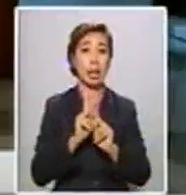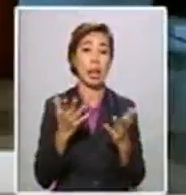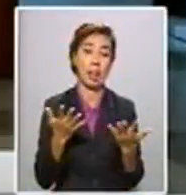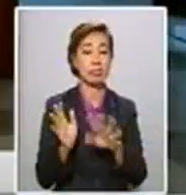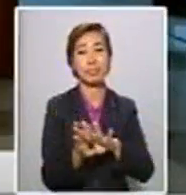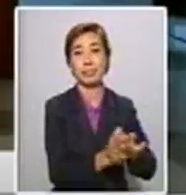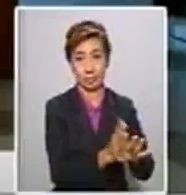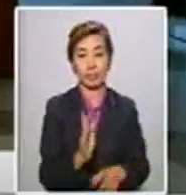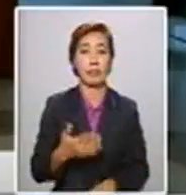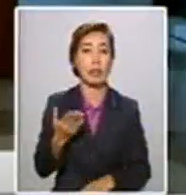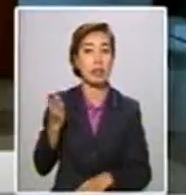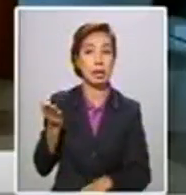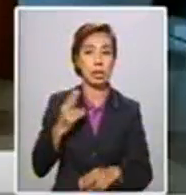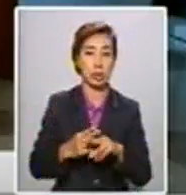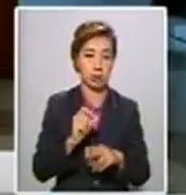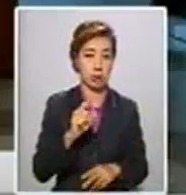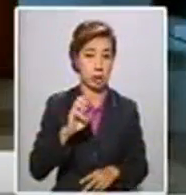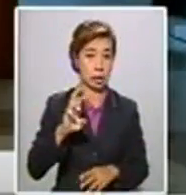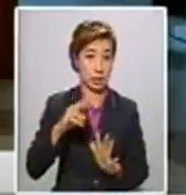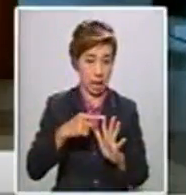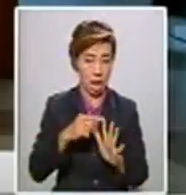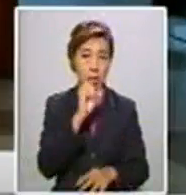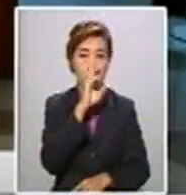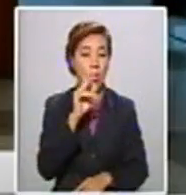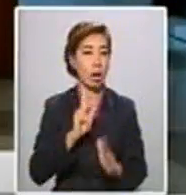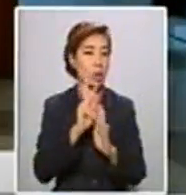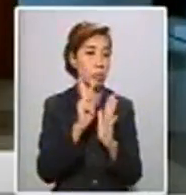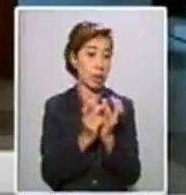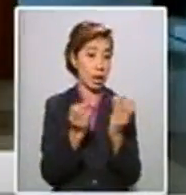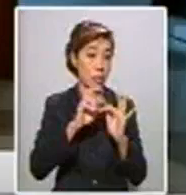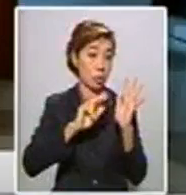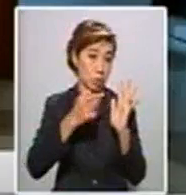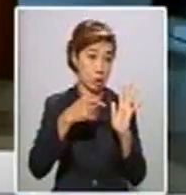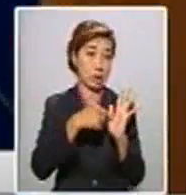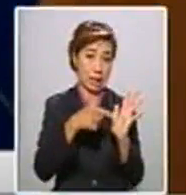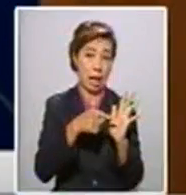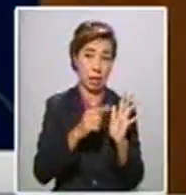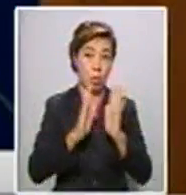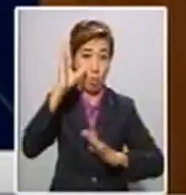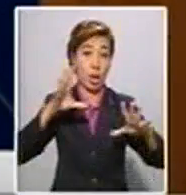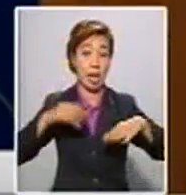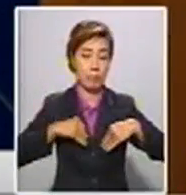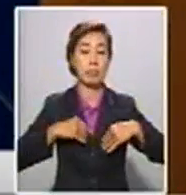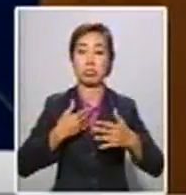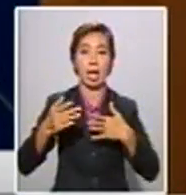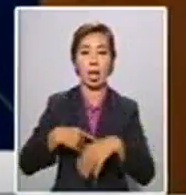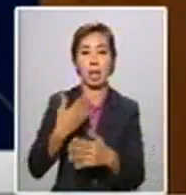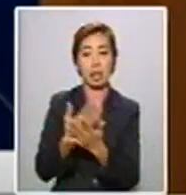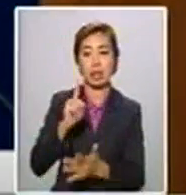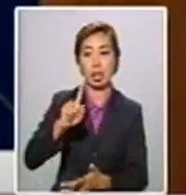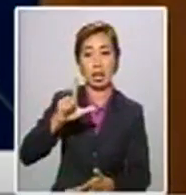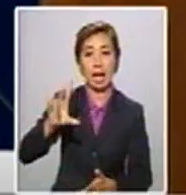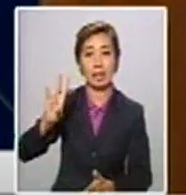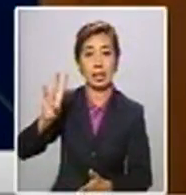ที่นายศิระเจนจาคะสปช.ที่ลงมติเห็นชอบร่างรัฐธรรมนูญยืนยันจะนำเงิน1,700,000 บาทที่ได้รับเป็นเงินเดือนและก็เบี้ยประชุม